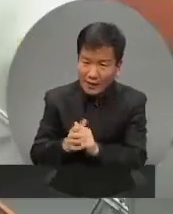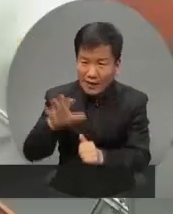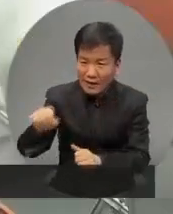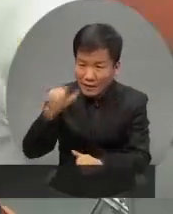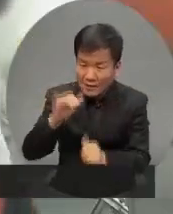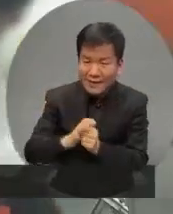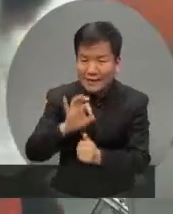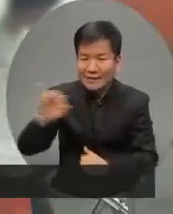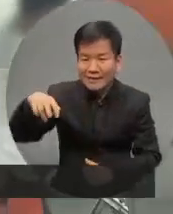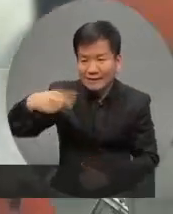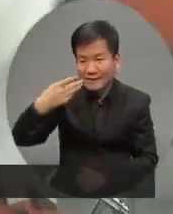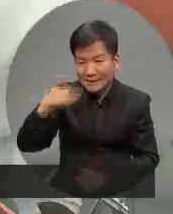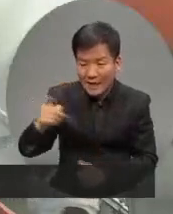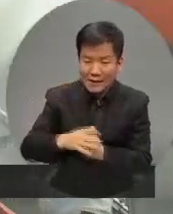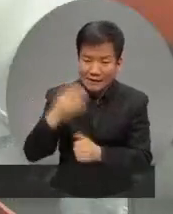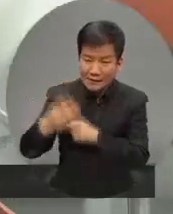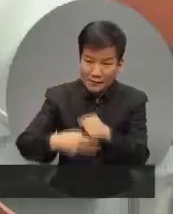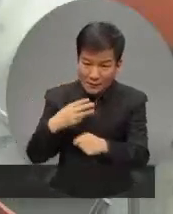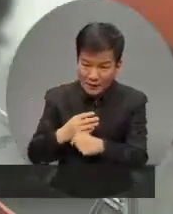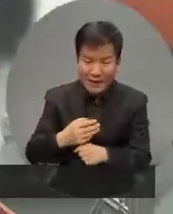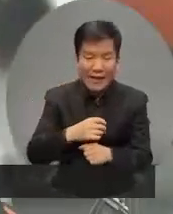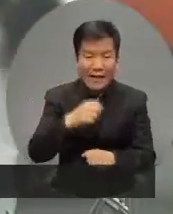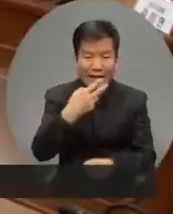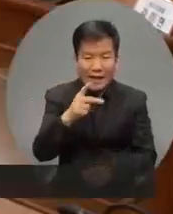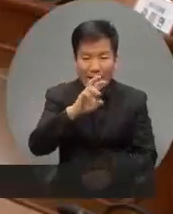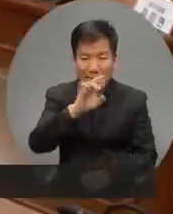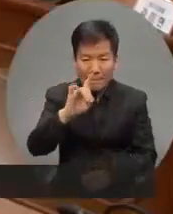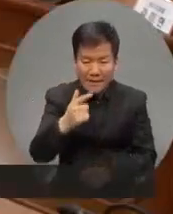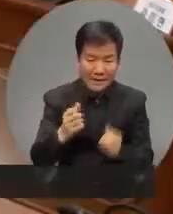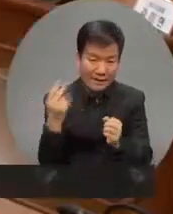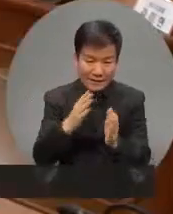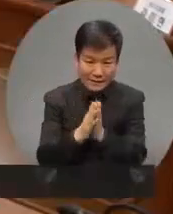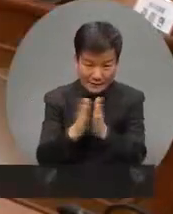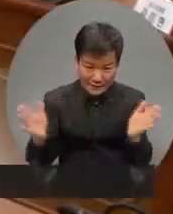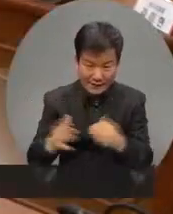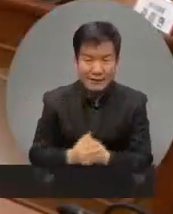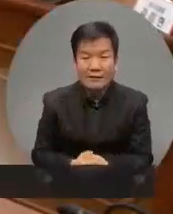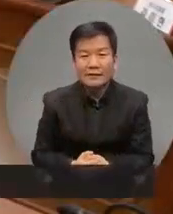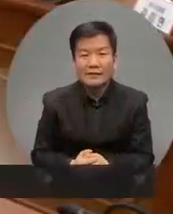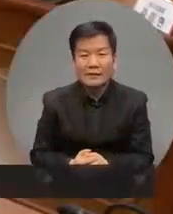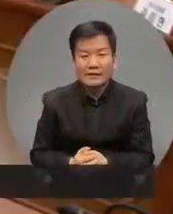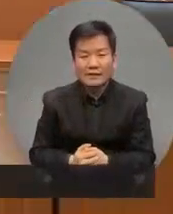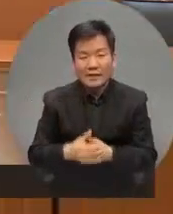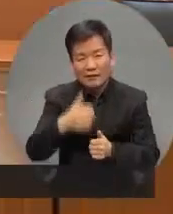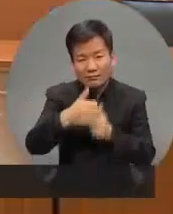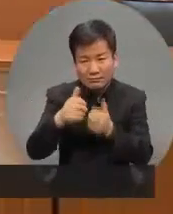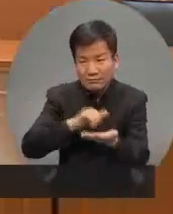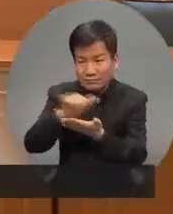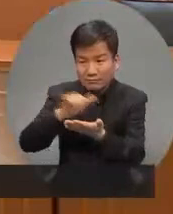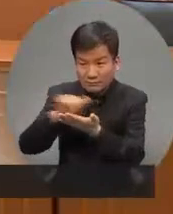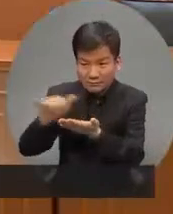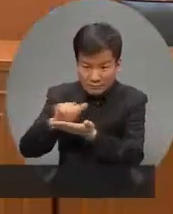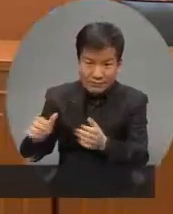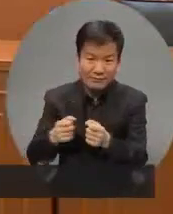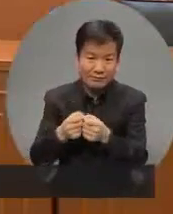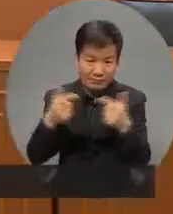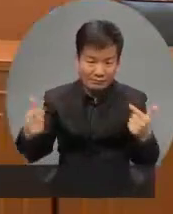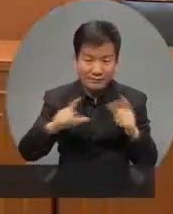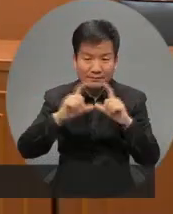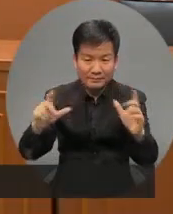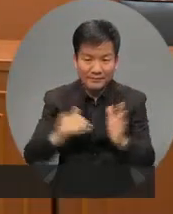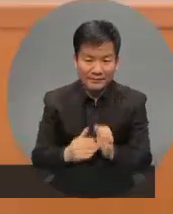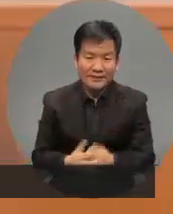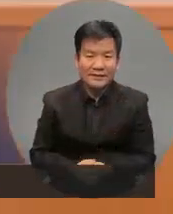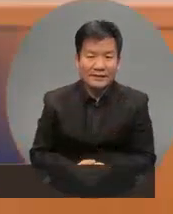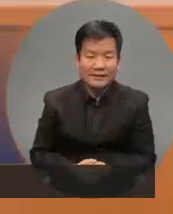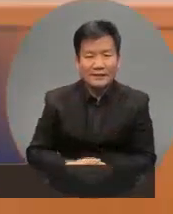가진 이스타가 3년 만에 대만 노선 재개를 시작으로 본격적인 경쟁 합류를 선언했습니다. 2천만